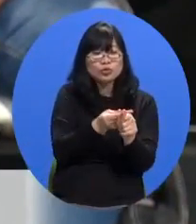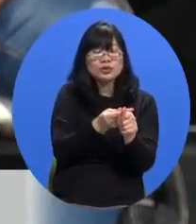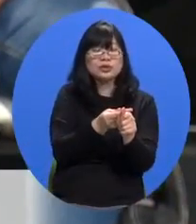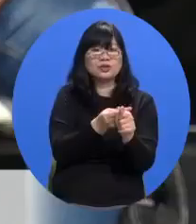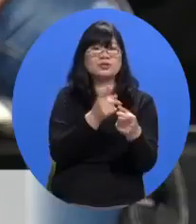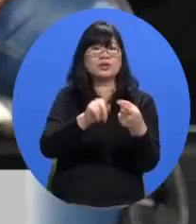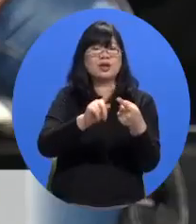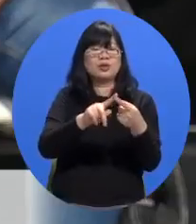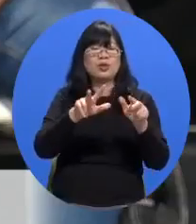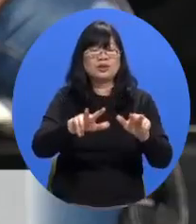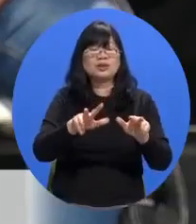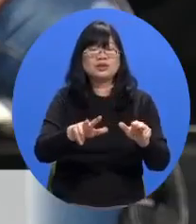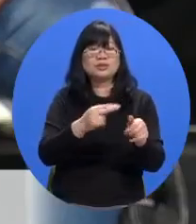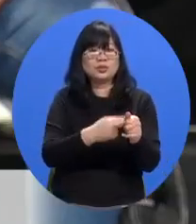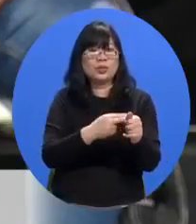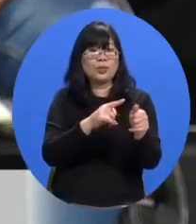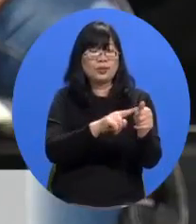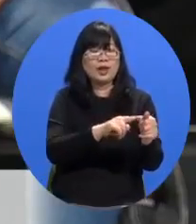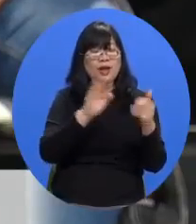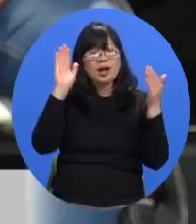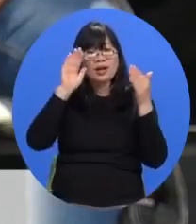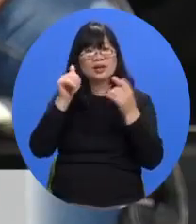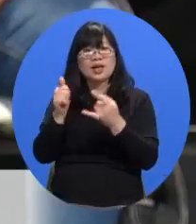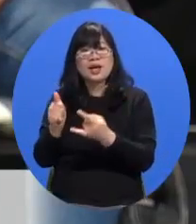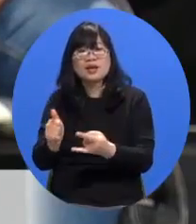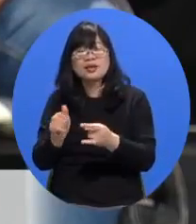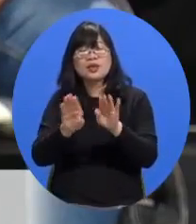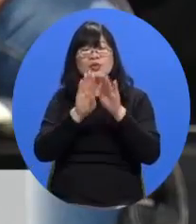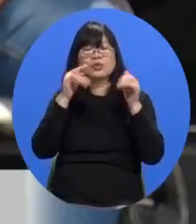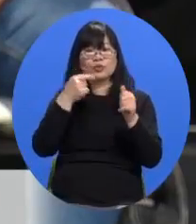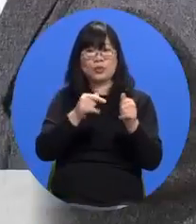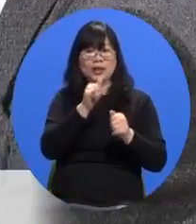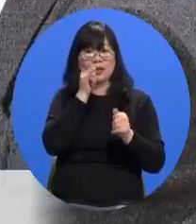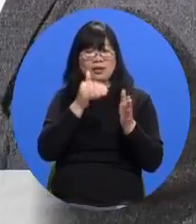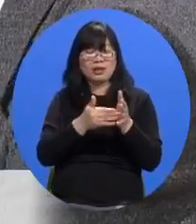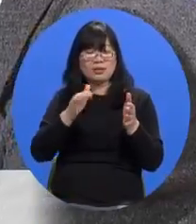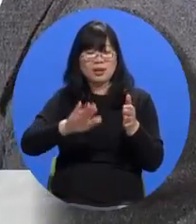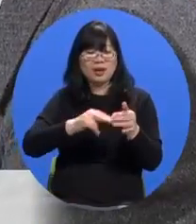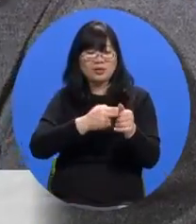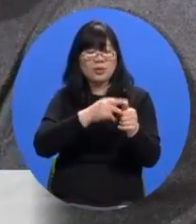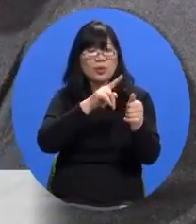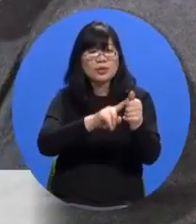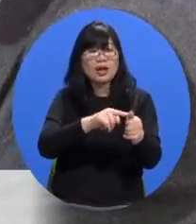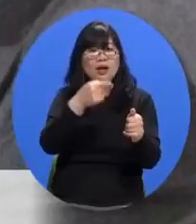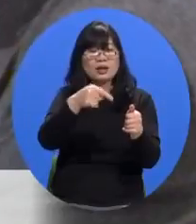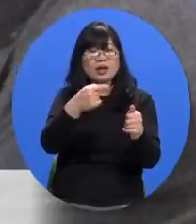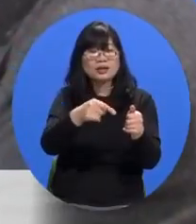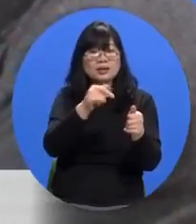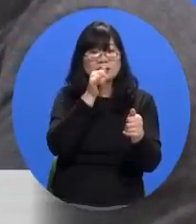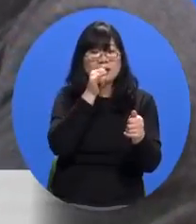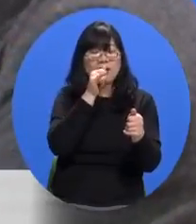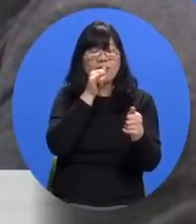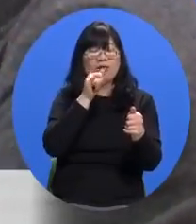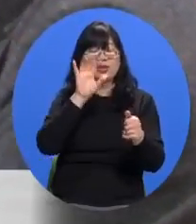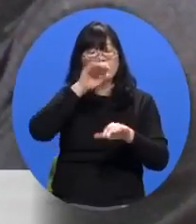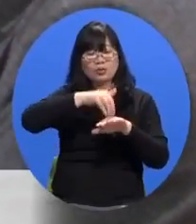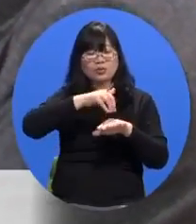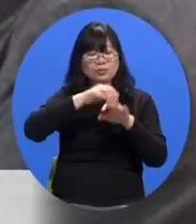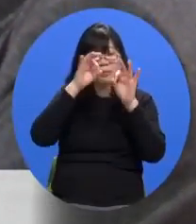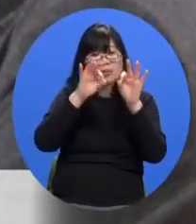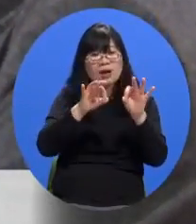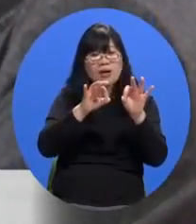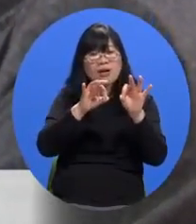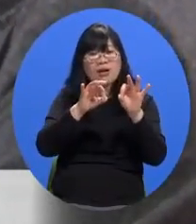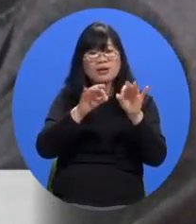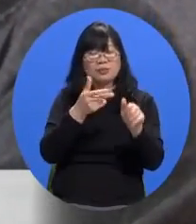주입식으로 지금 교사들은 학생들한테 열린 교육을 해야 되는데 교사들을 가르치는 그런 연수는